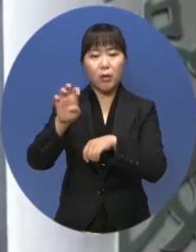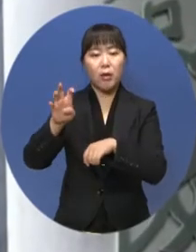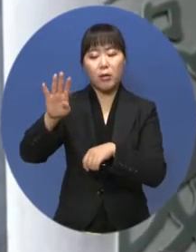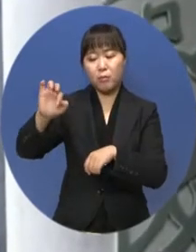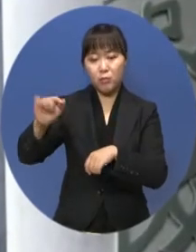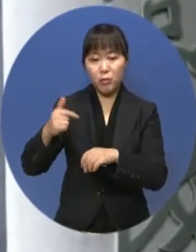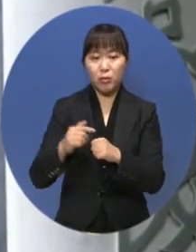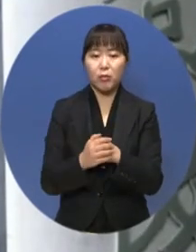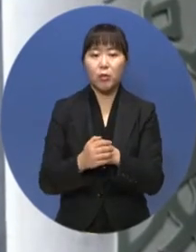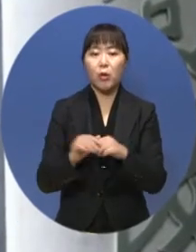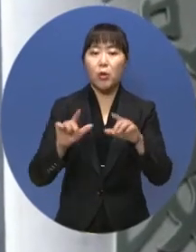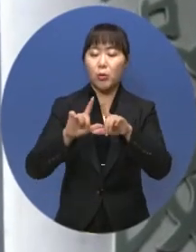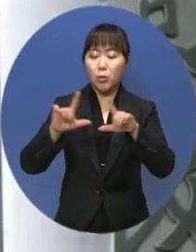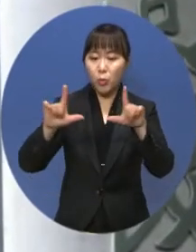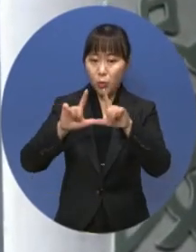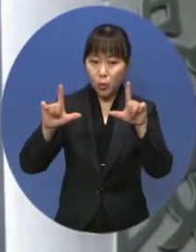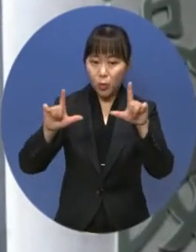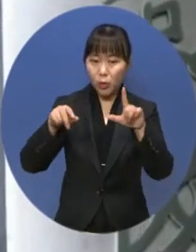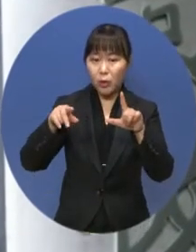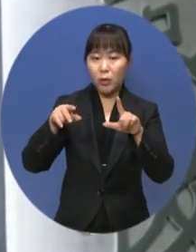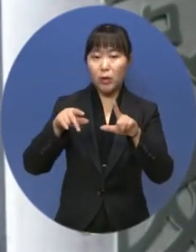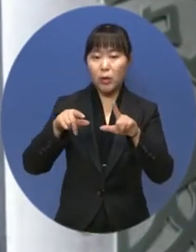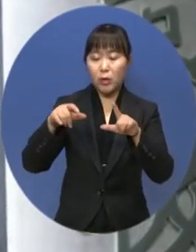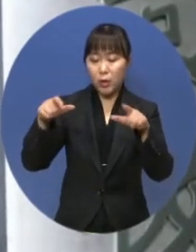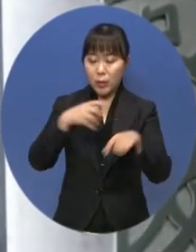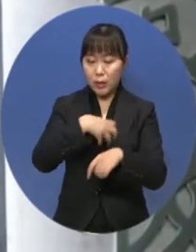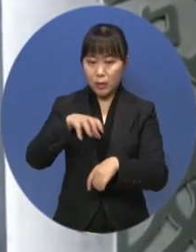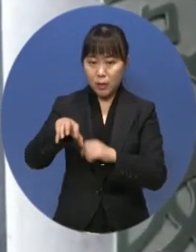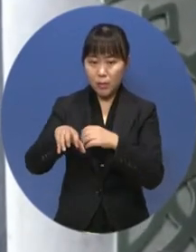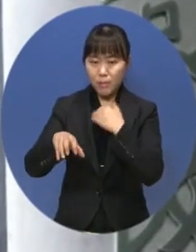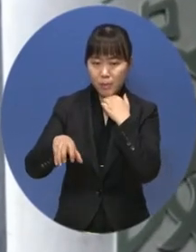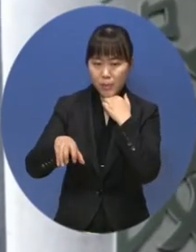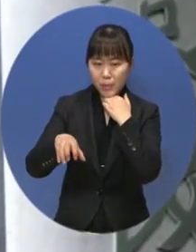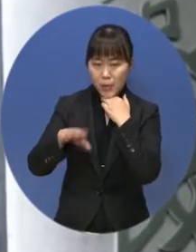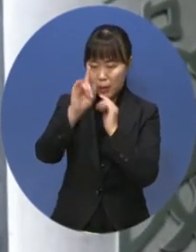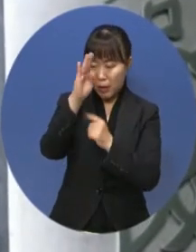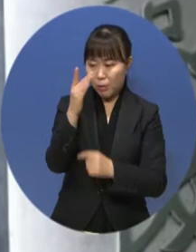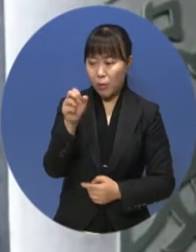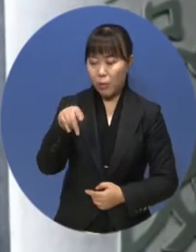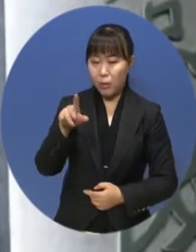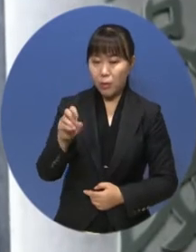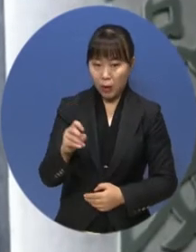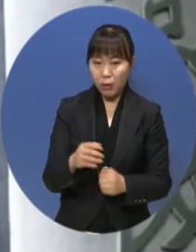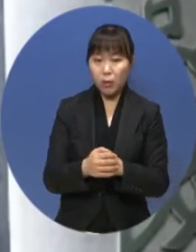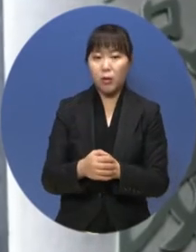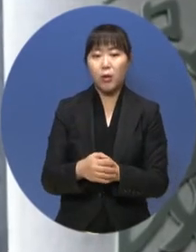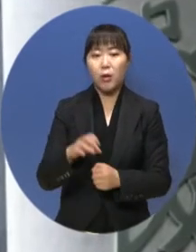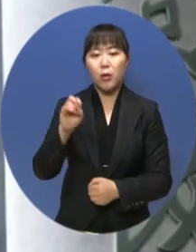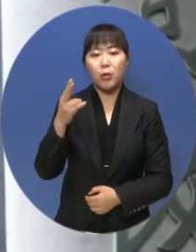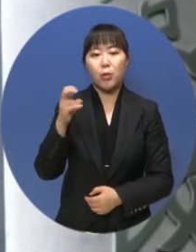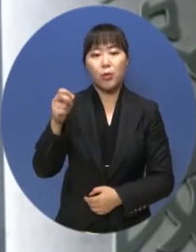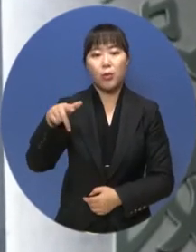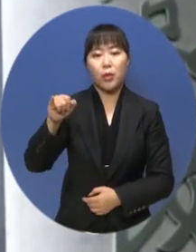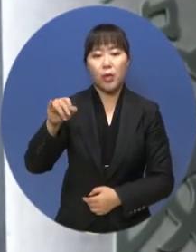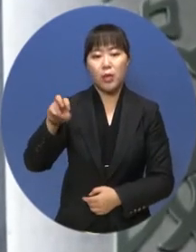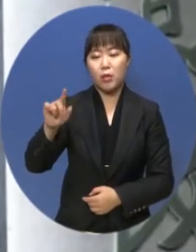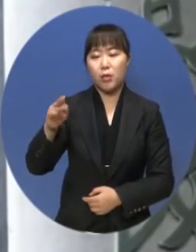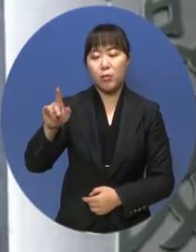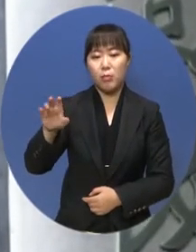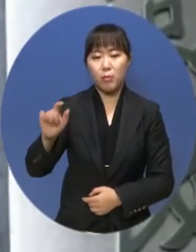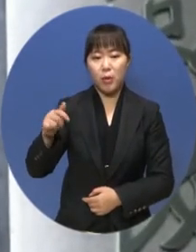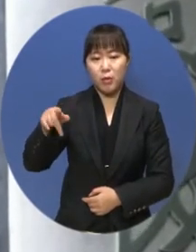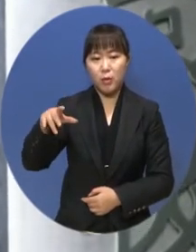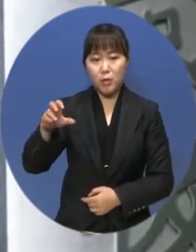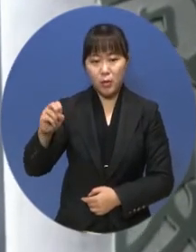44분에 도쿄 경시청 앞에 대기하고 있던 이봉창 의사가 요기 연병장에서 관병식을